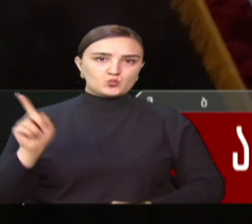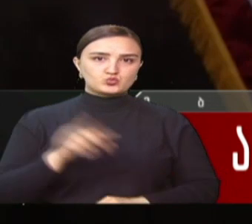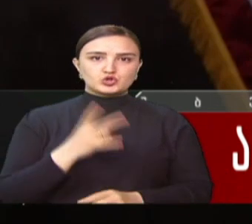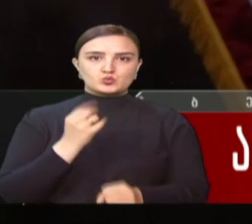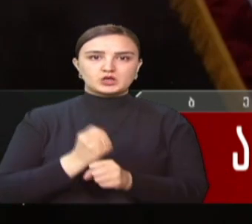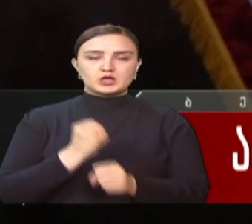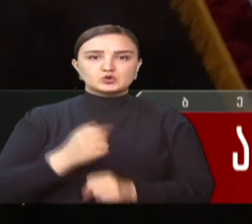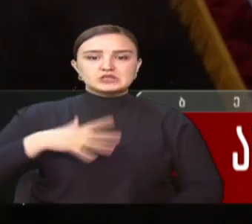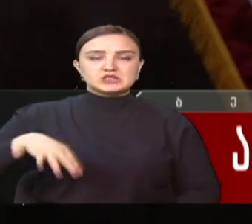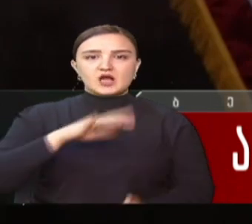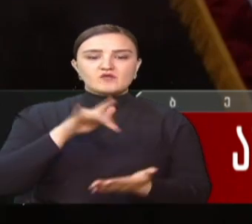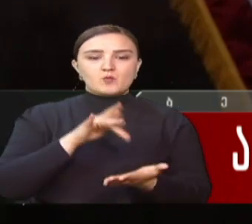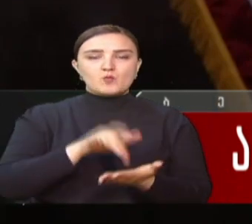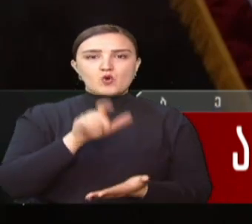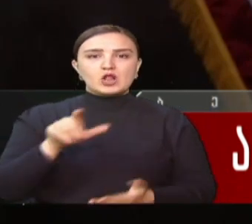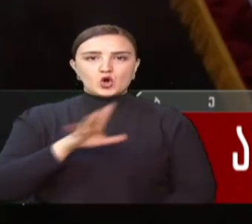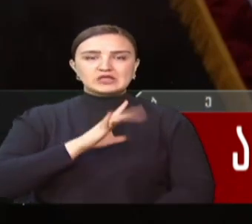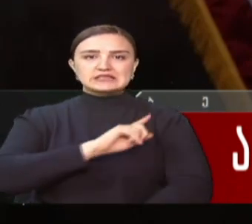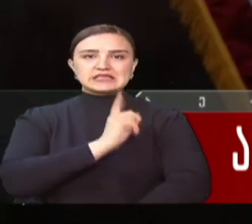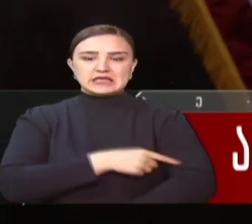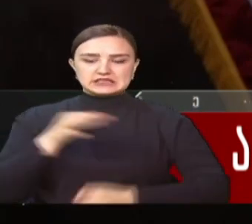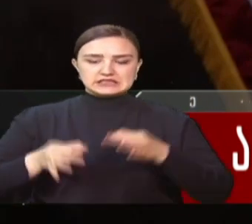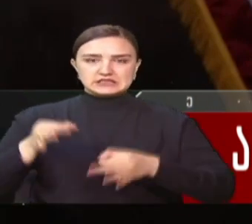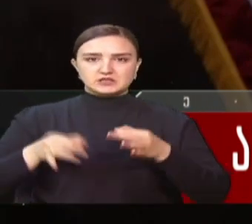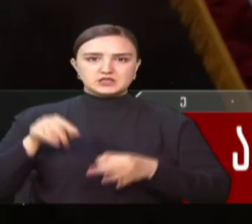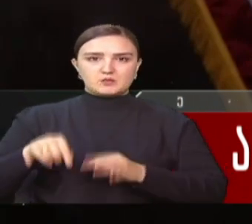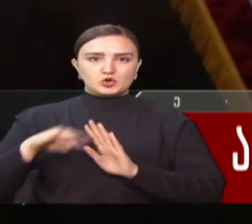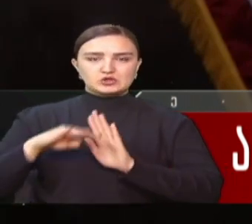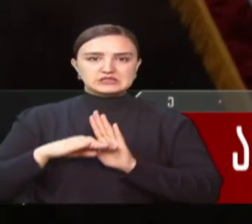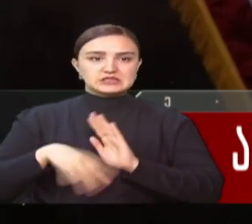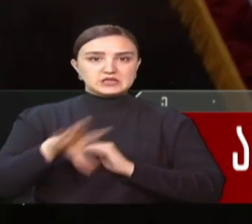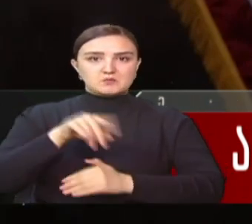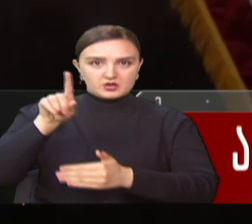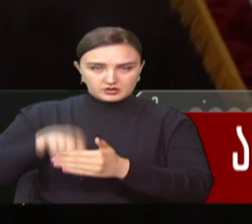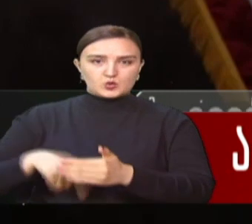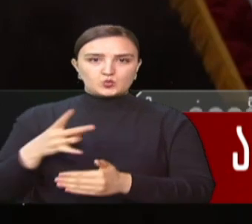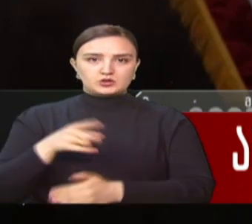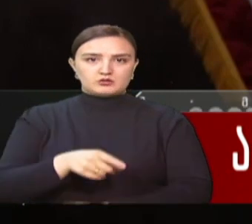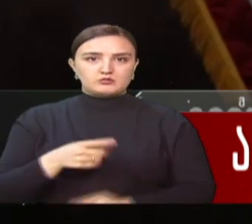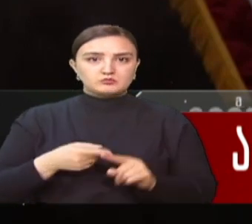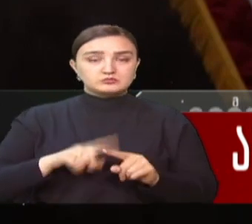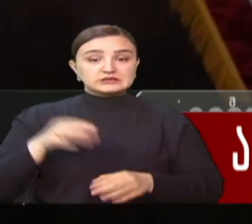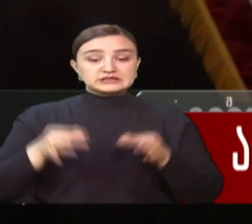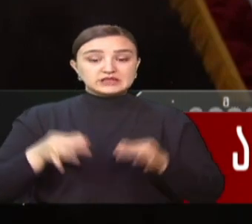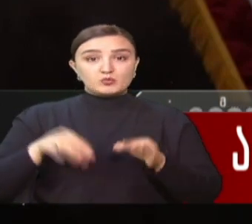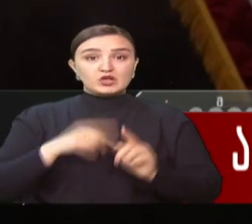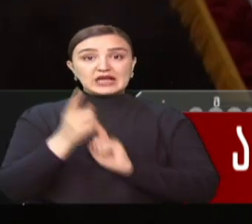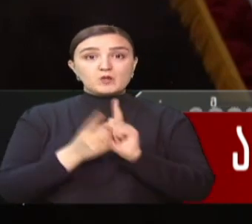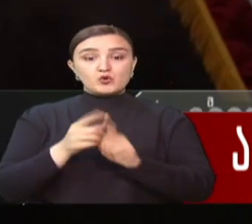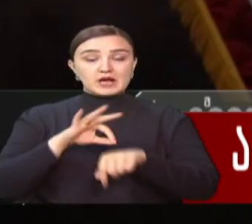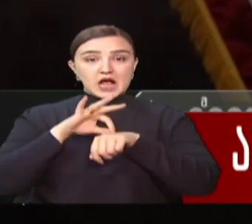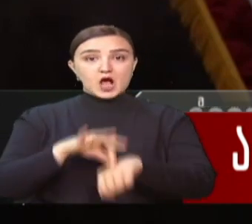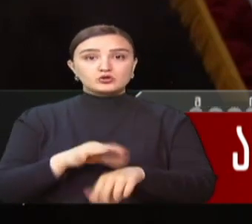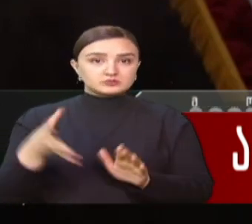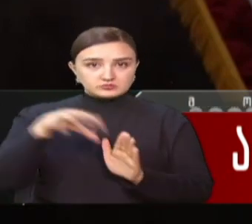ჩასატარებელი, რათა საქართველოს მოქალაქეებს ჰქონდეთ ძლიერი მართლმსაჯულების სისტემა, რომელსაც ისინი იმსახურებენ. აღნიშნული სასამართლო რეფორმების განხორციელება